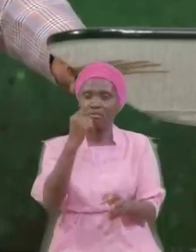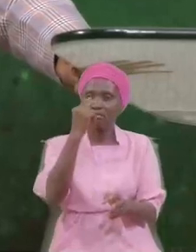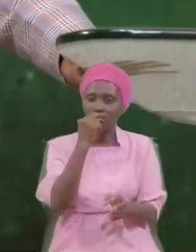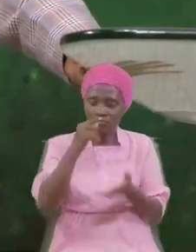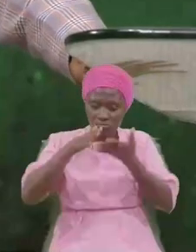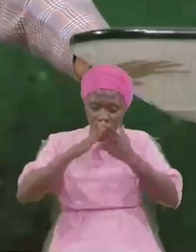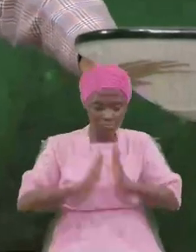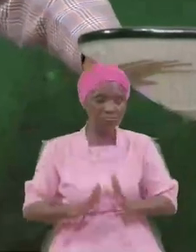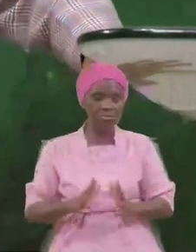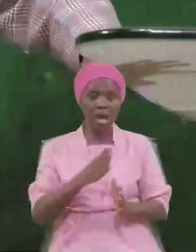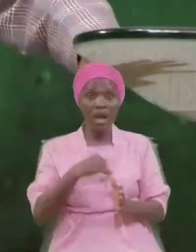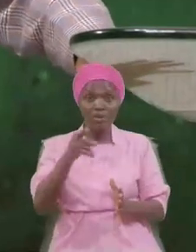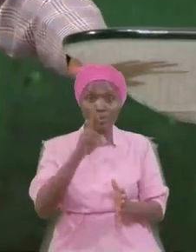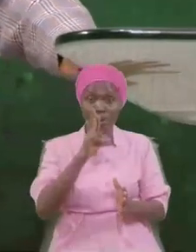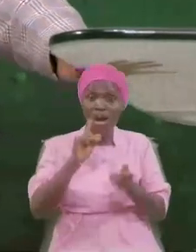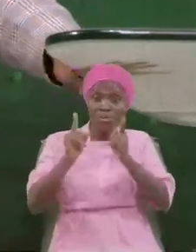et vous parlez,